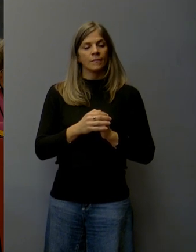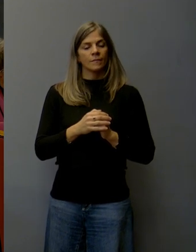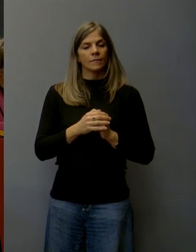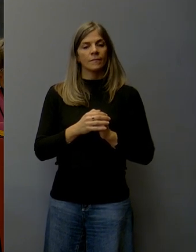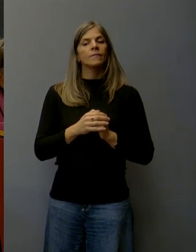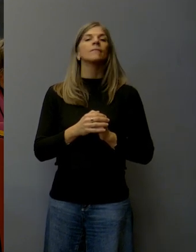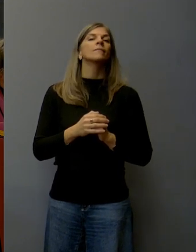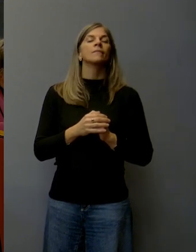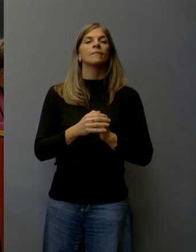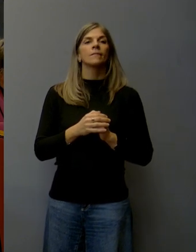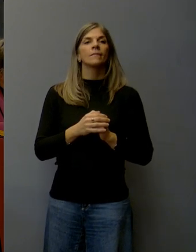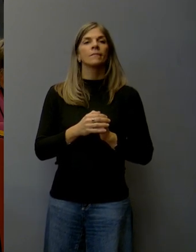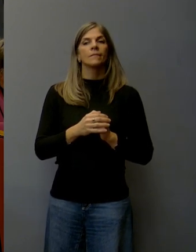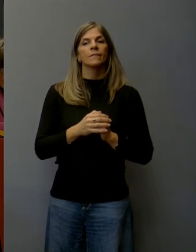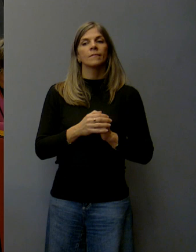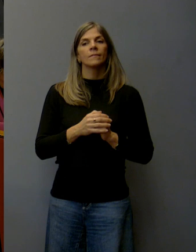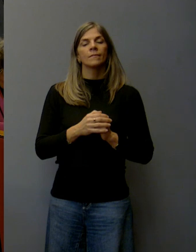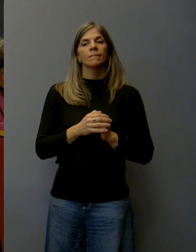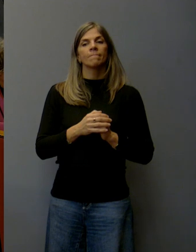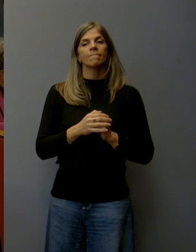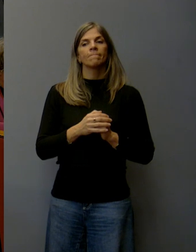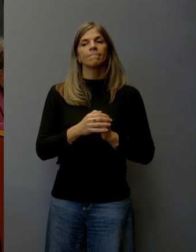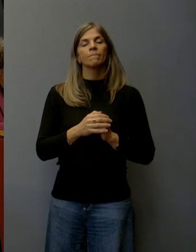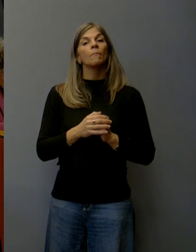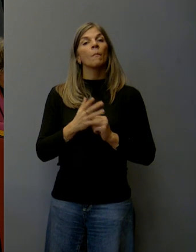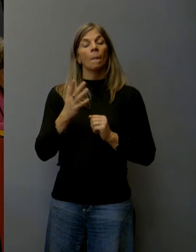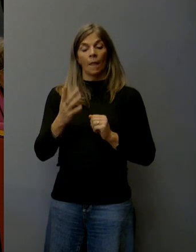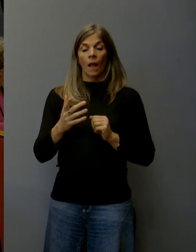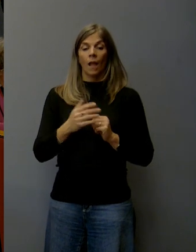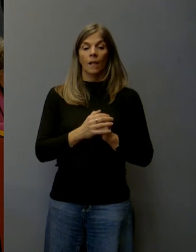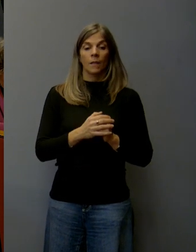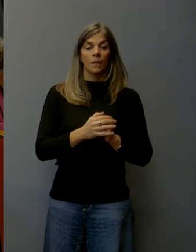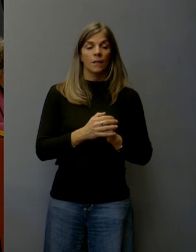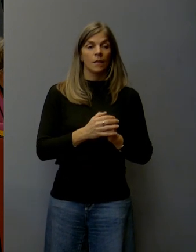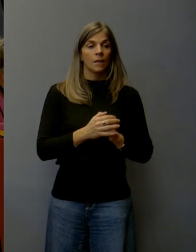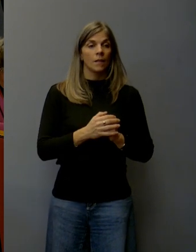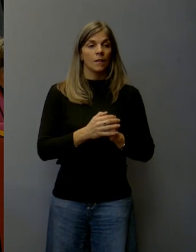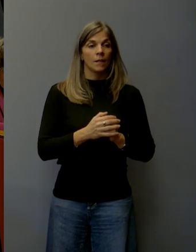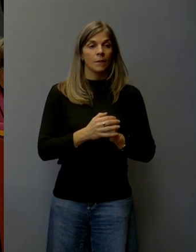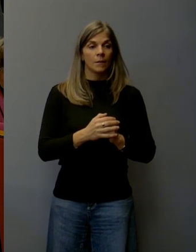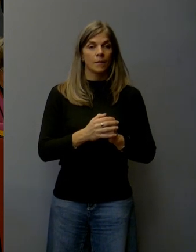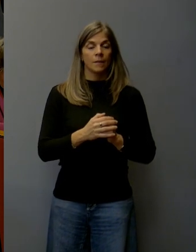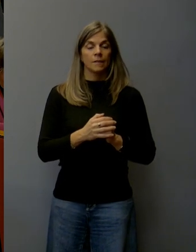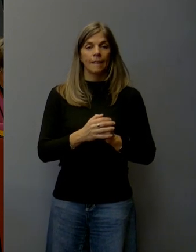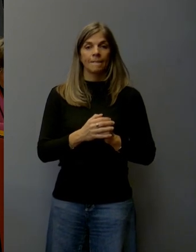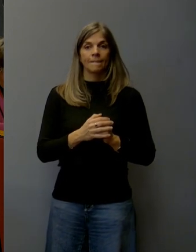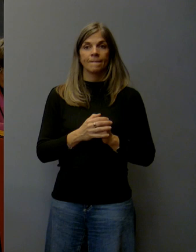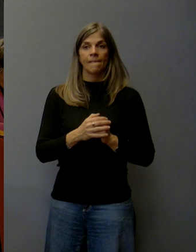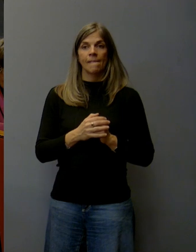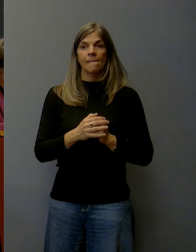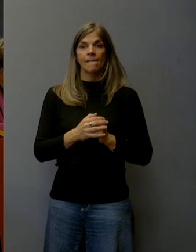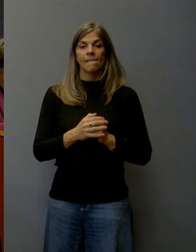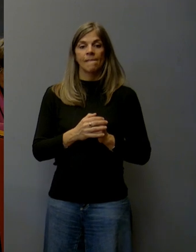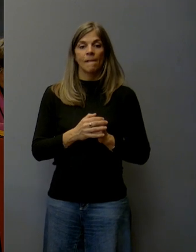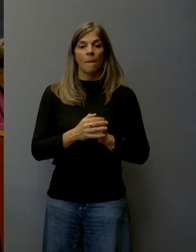Intanto sono partita da presupposto come dire accogliendo quelli che sono stati gli sforzi